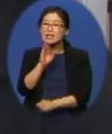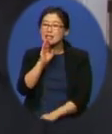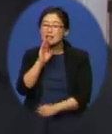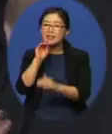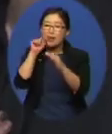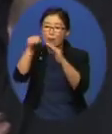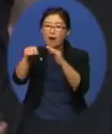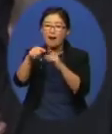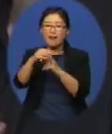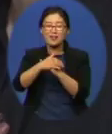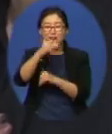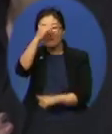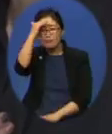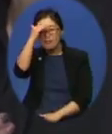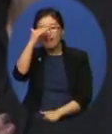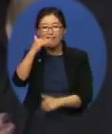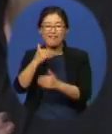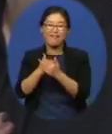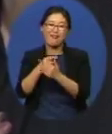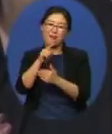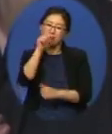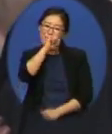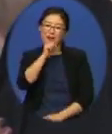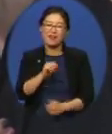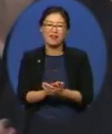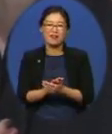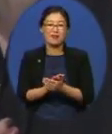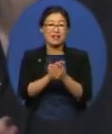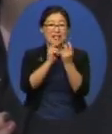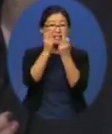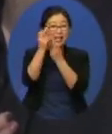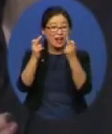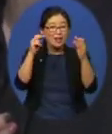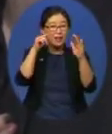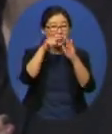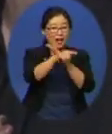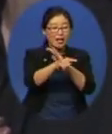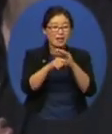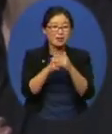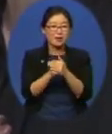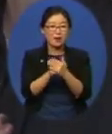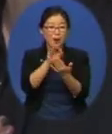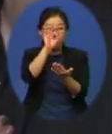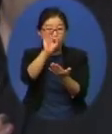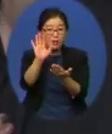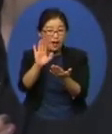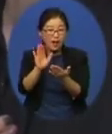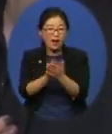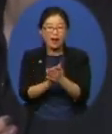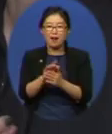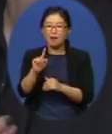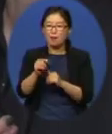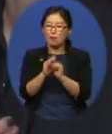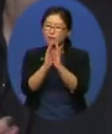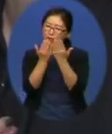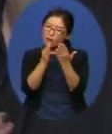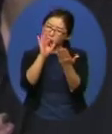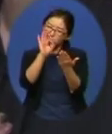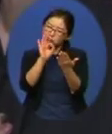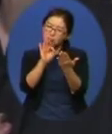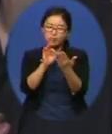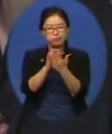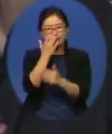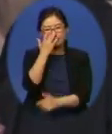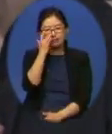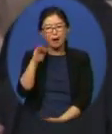있고요. 우리 아이들한테 그 산에 가서 야생화를 만나지만 그 이름을 도감을 찾아봐도 잘 모르거든요. 사실은 근데